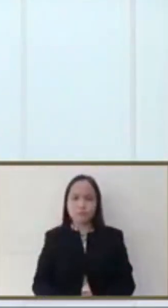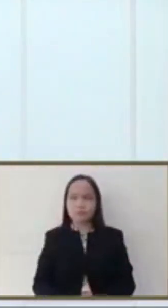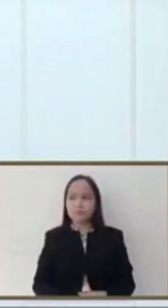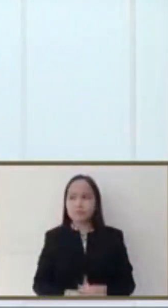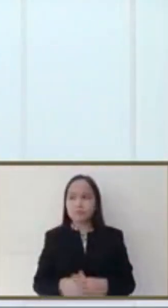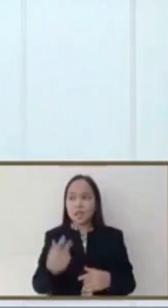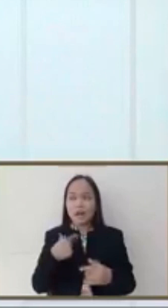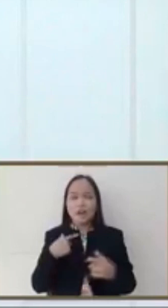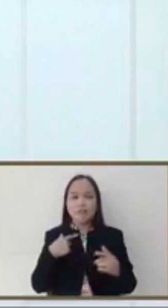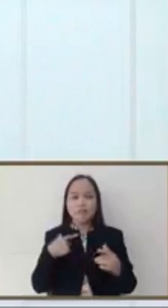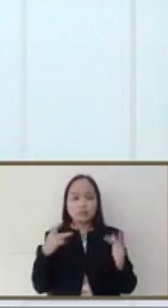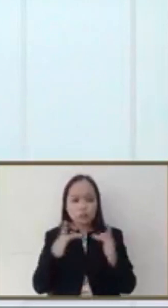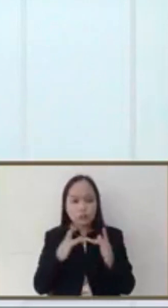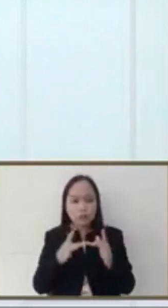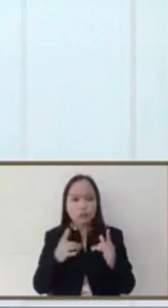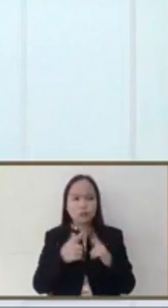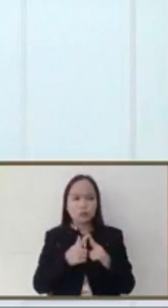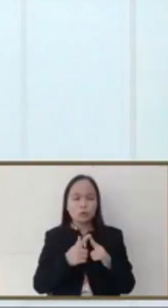Merong connection ito sa kaluluwa.